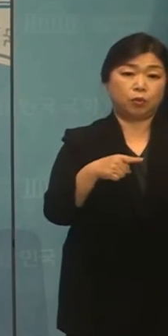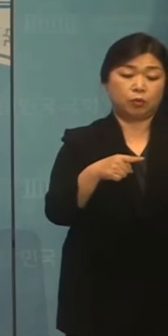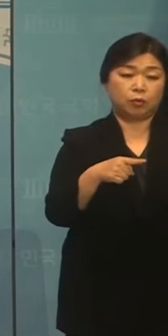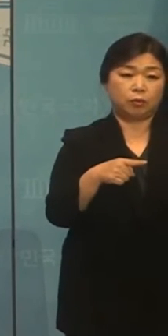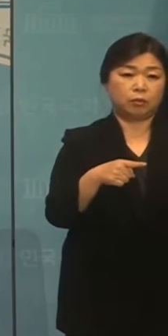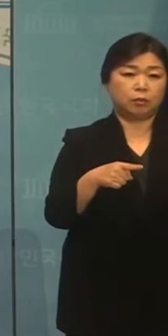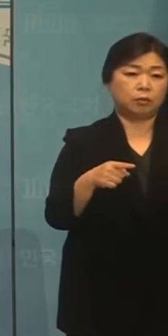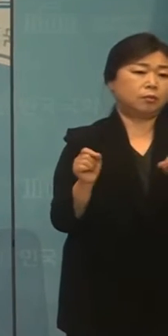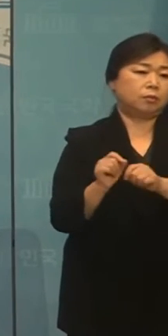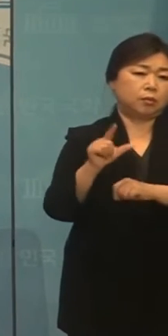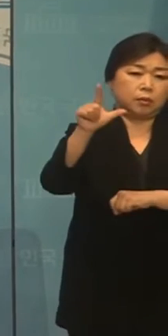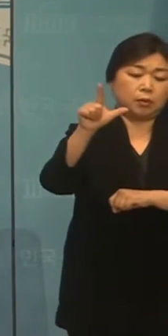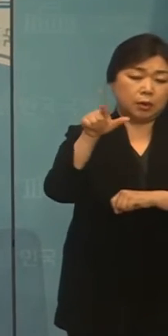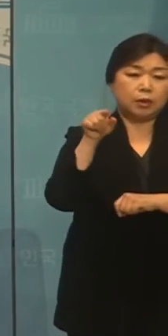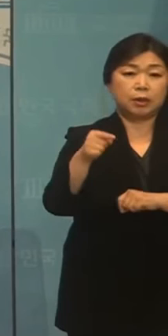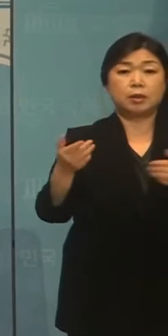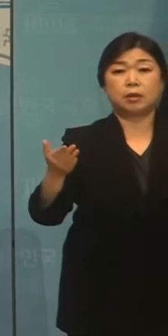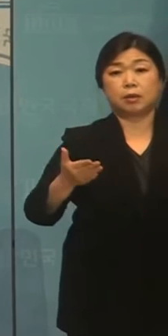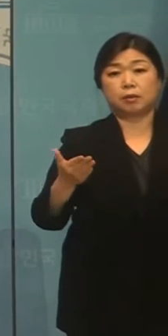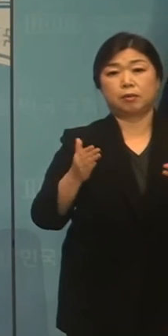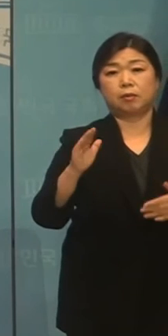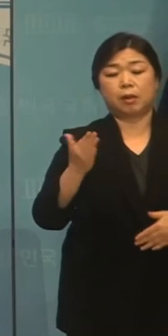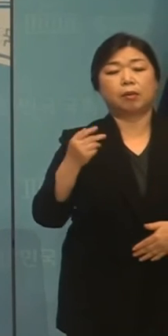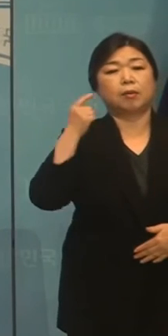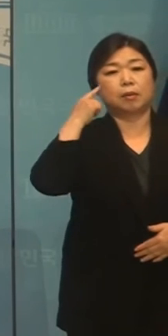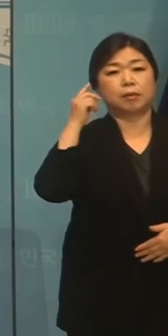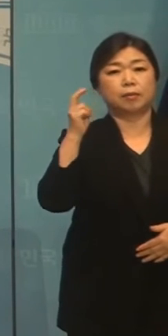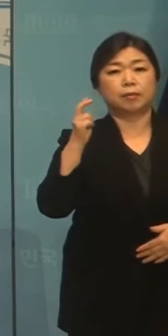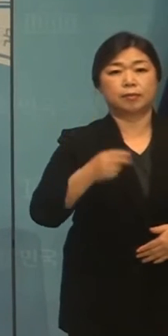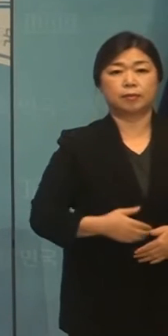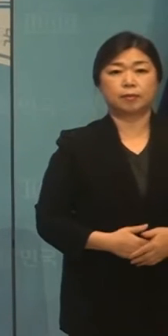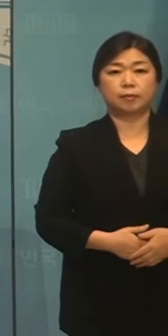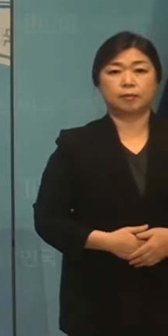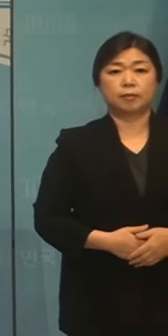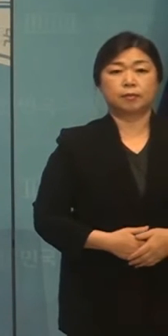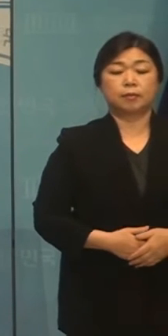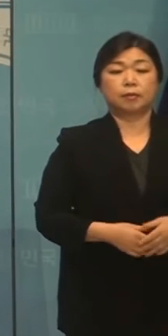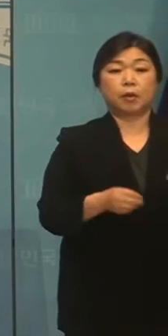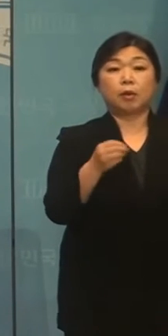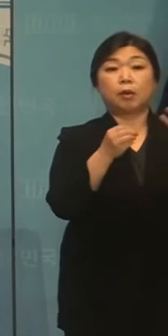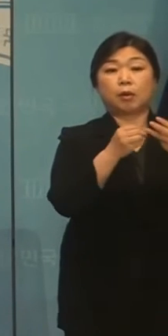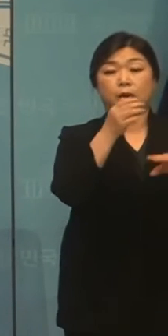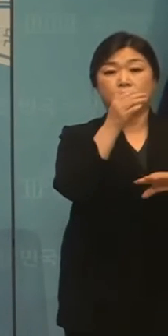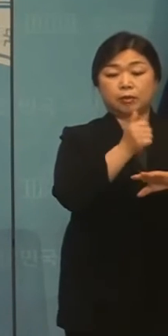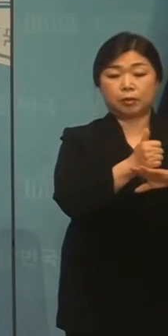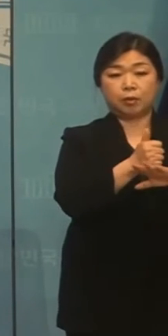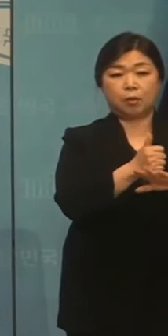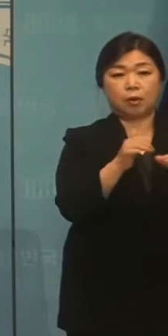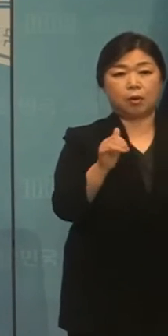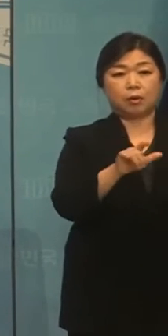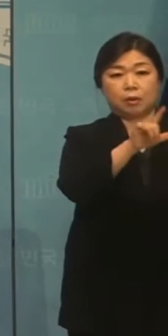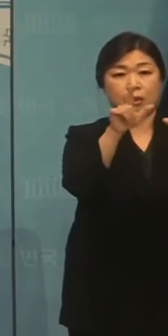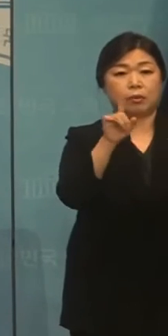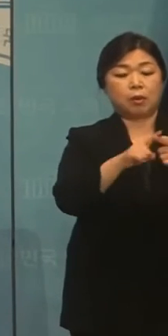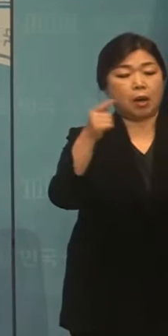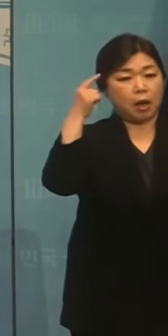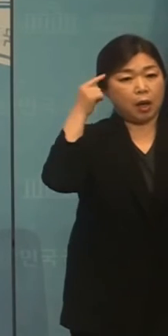충북이 벌어지는 계기가 됩니다. 끝으로 사회적 합의를